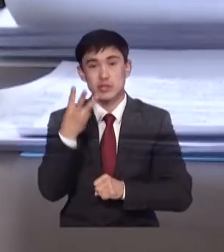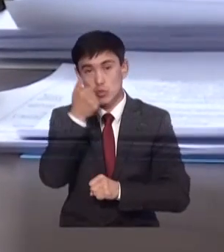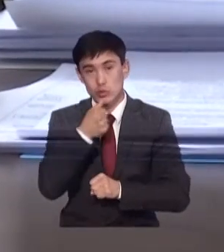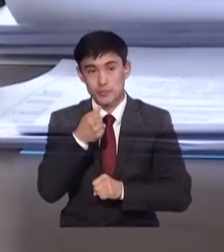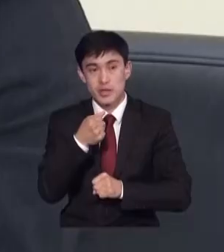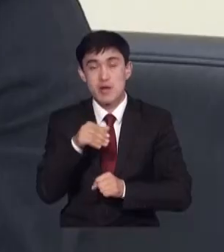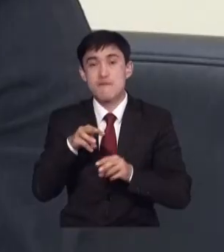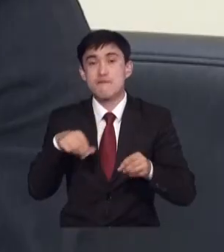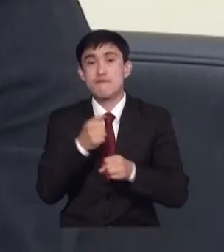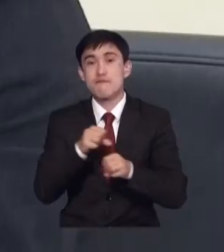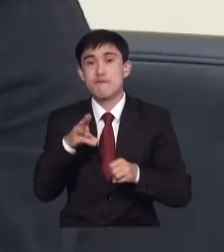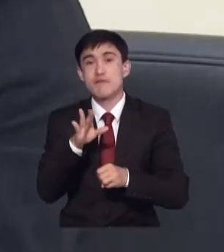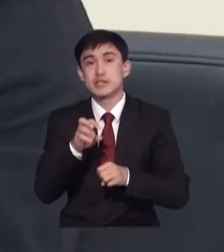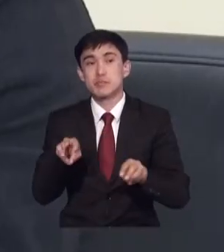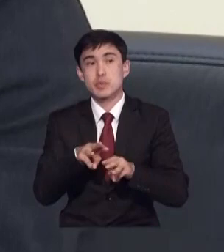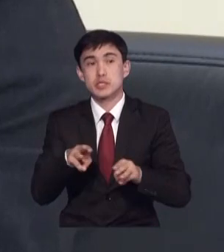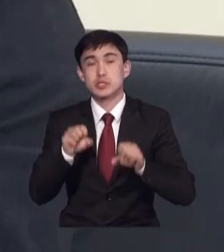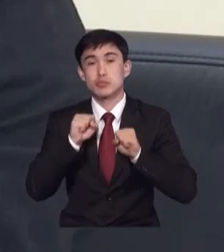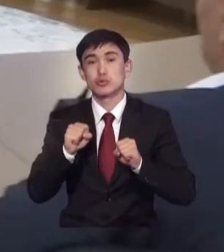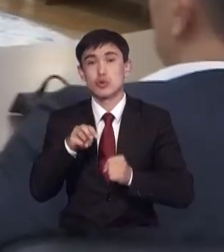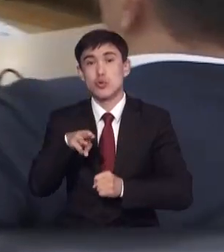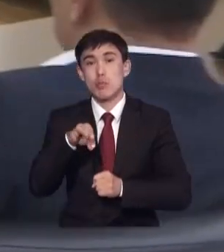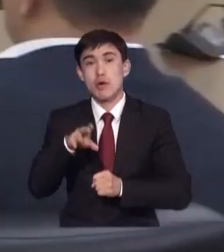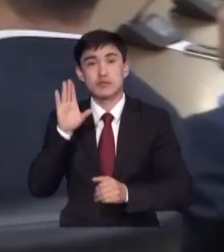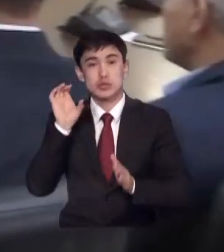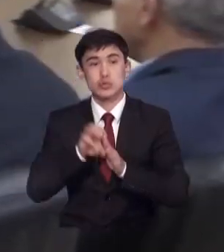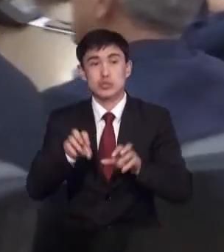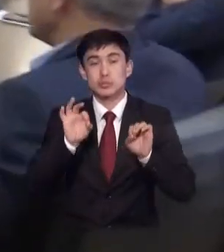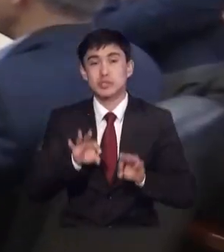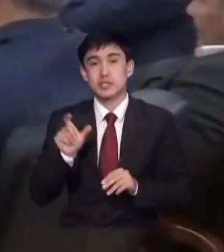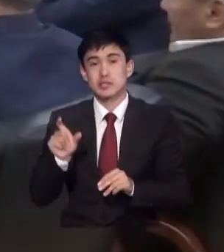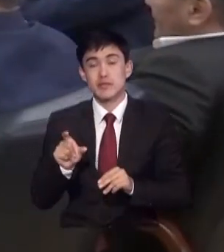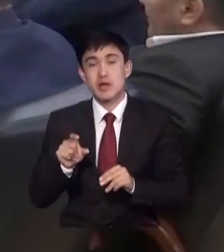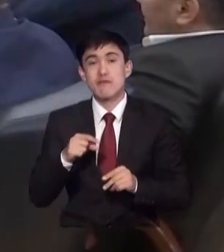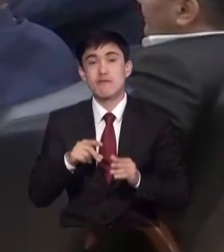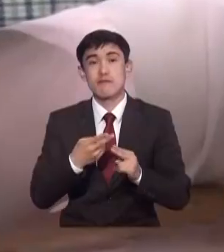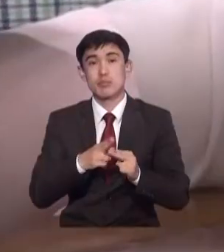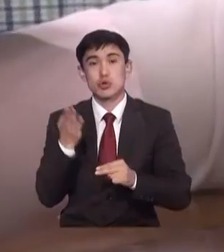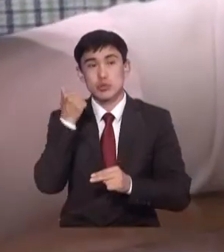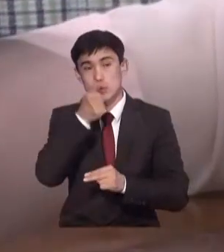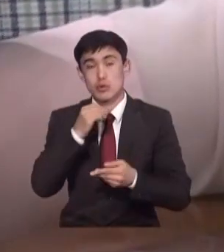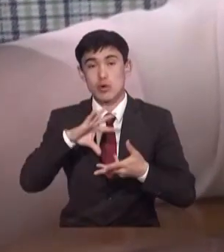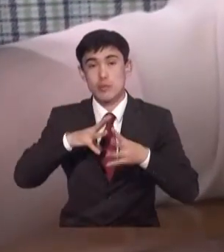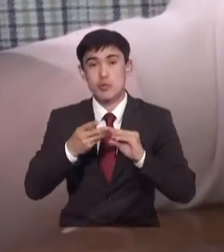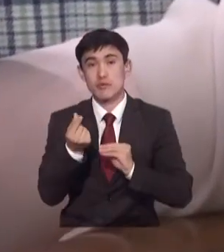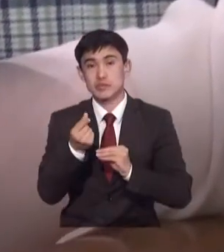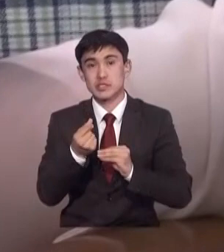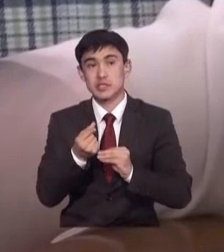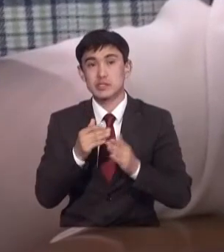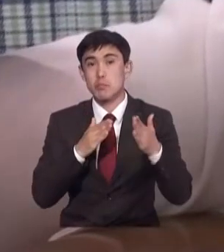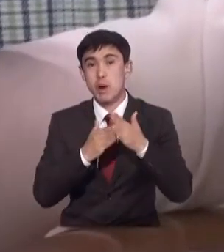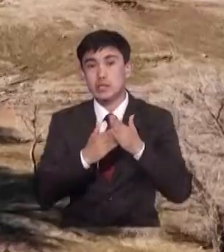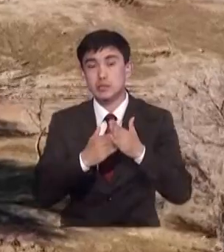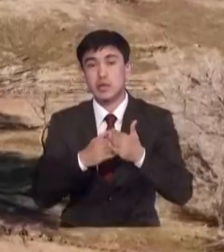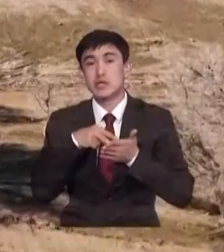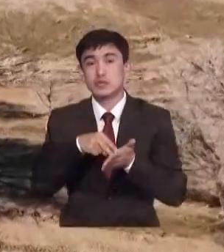год. Вице-министр туризма и спорта Мирас Тулебаев заслушал доклады специалистов. Так, в ушедшем году объемы инвестиций достигли исторического максимума в